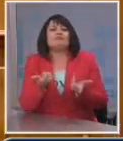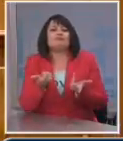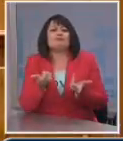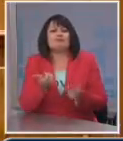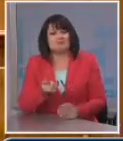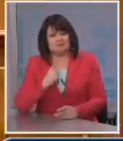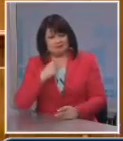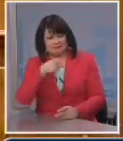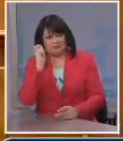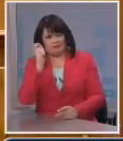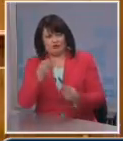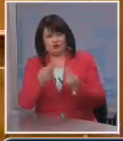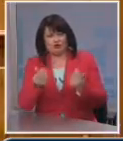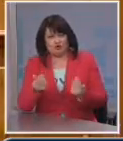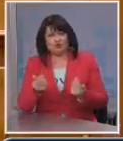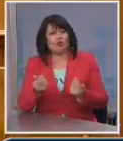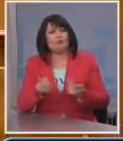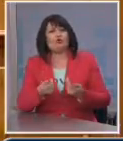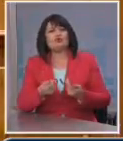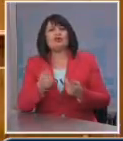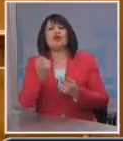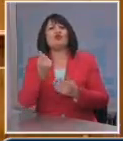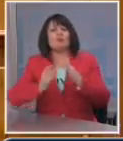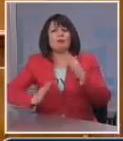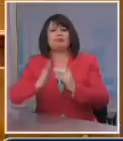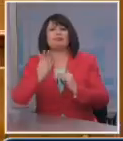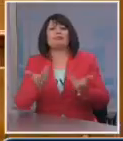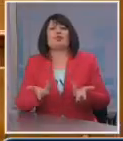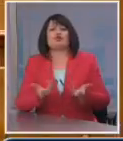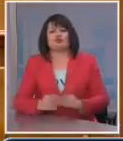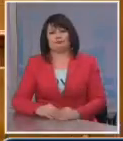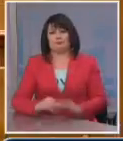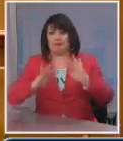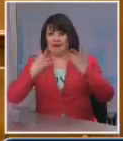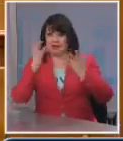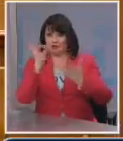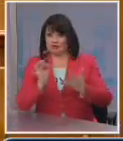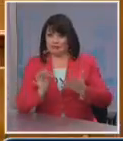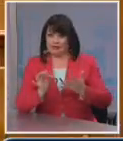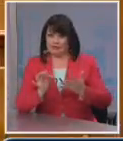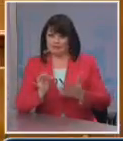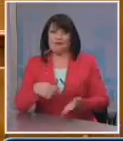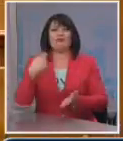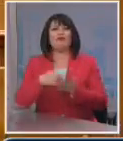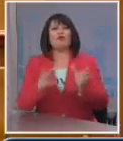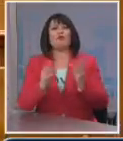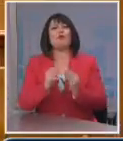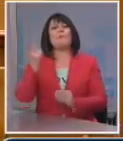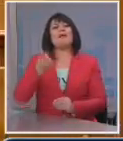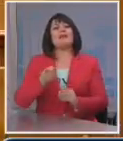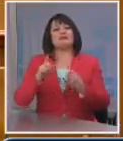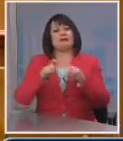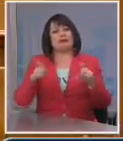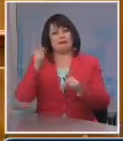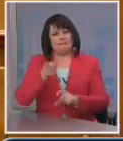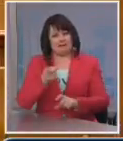περιμένεται με αυτή την πολιτική να πάρει μπρος η οικονομία. Και ένατον, αυξάνεται το φόρο στα μερίσματα. Ξέρετε, η